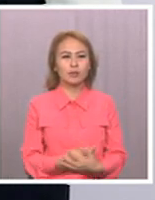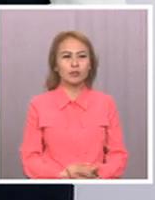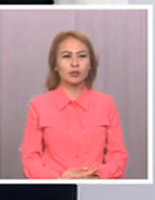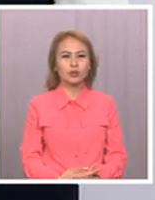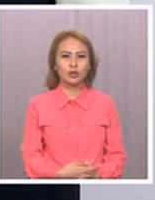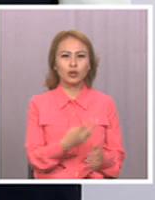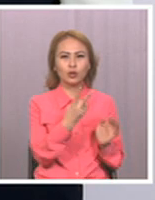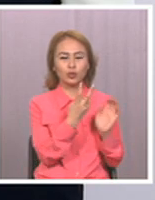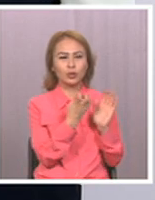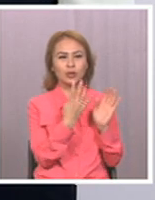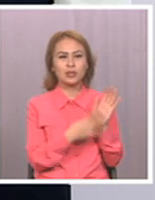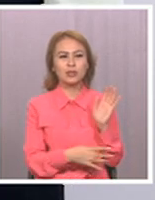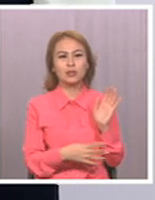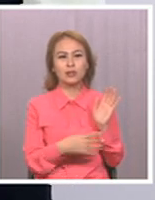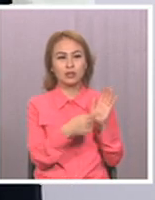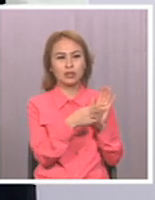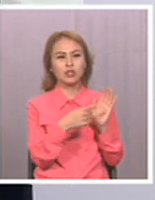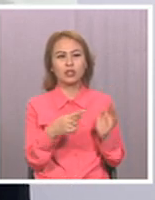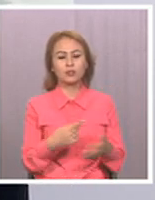қатардың медианасы болады екен.